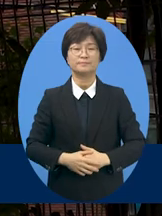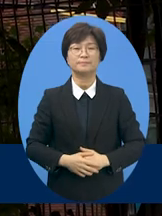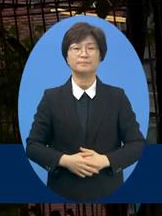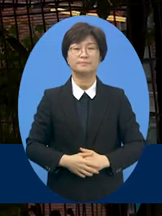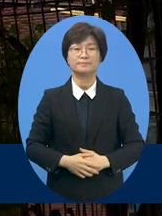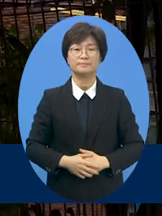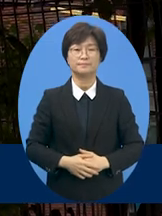됩니다